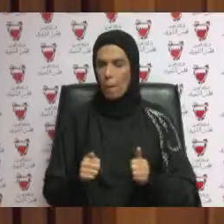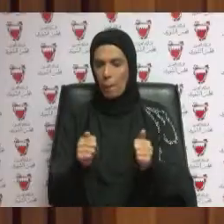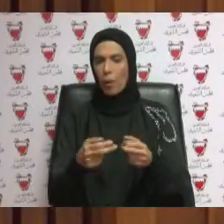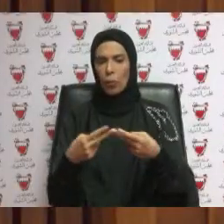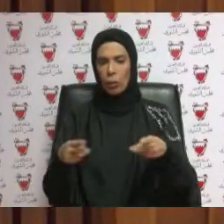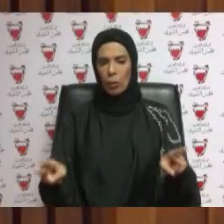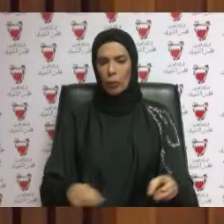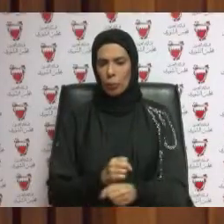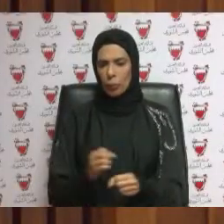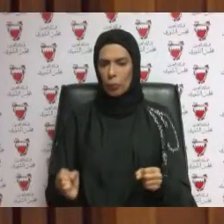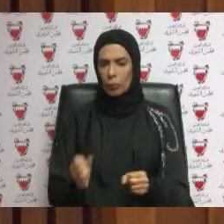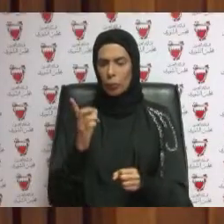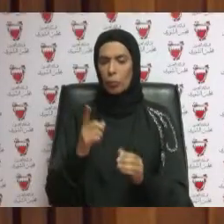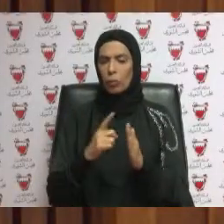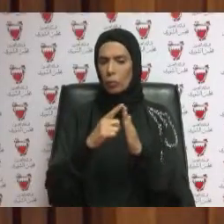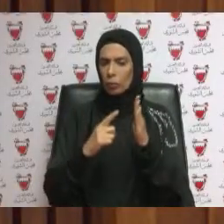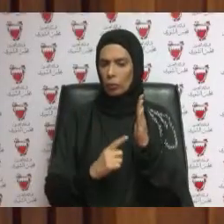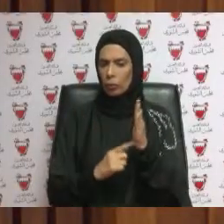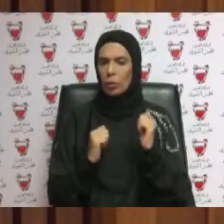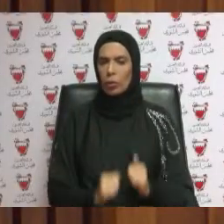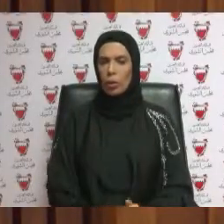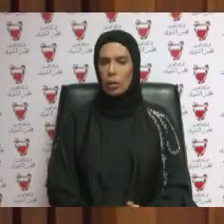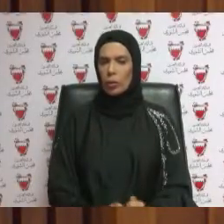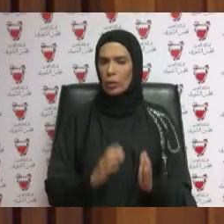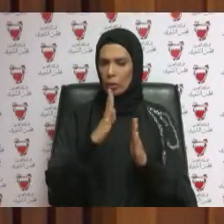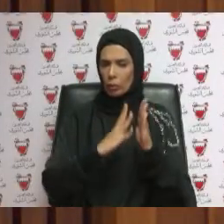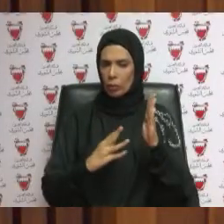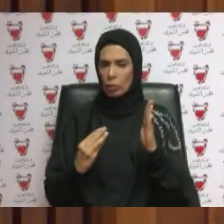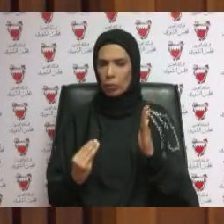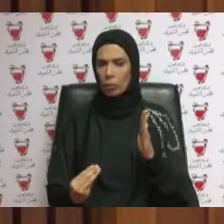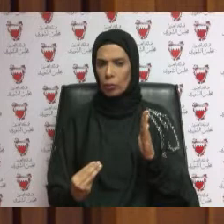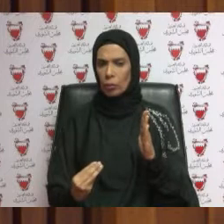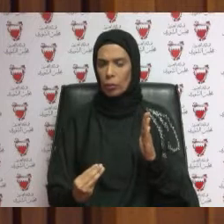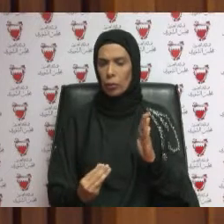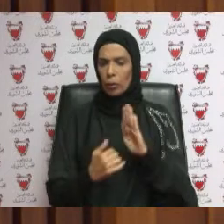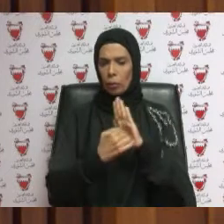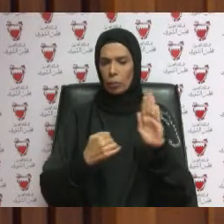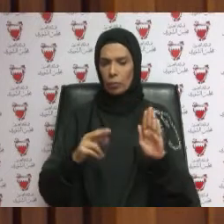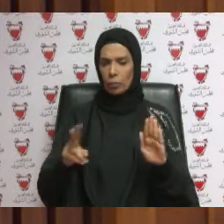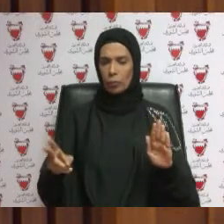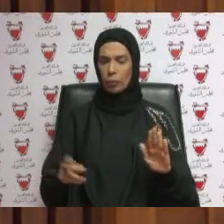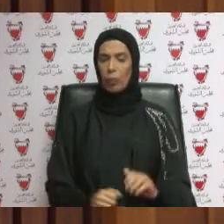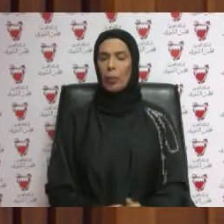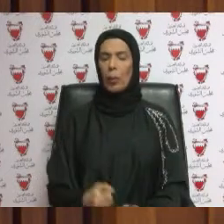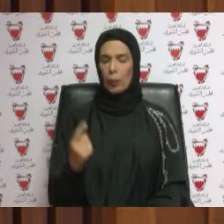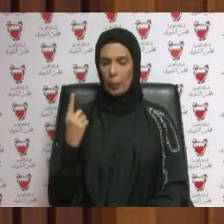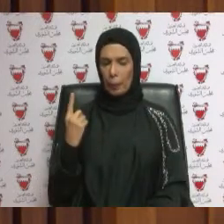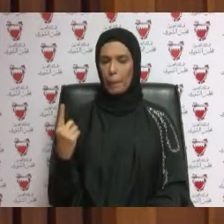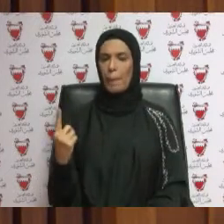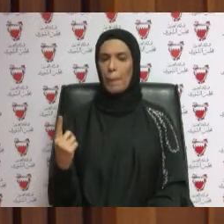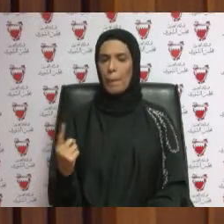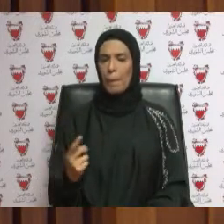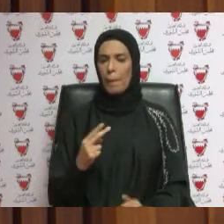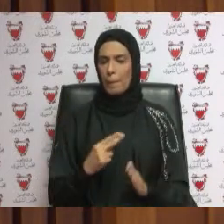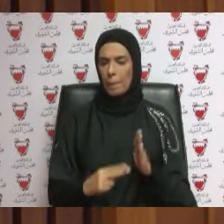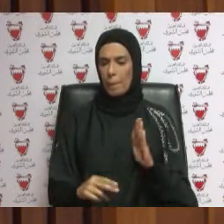على مشروع القانون، ولذا فقد خلصت اللجنة إلى الملاحظات الآتية. أولاً، ينص البند